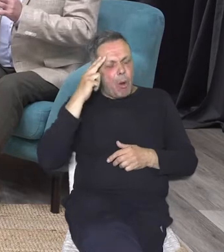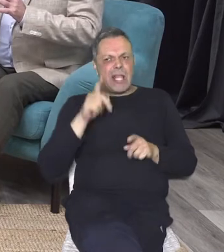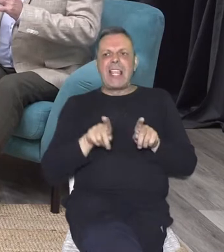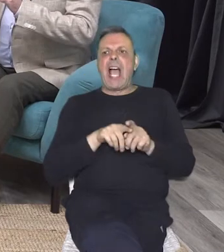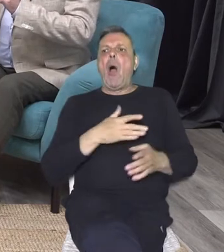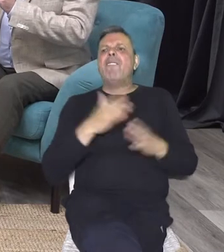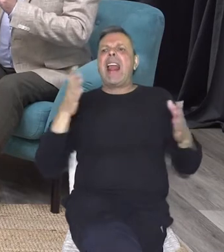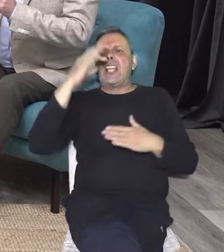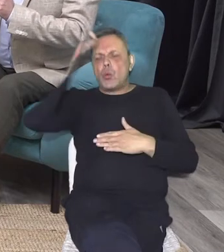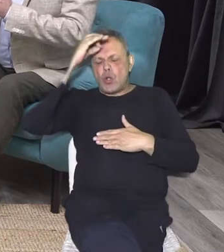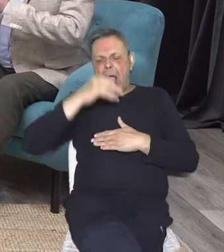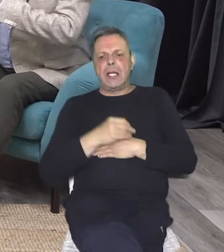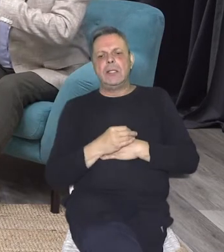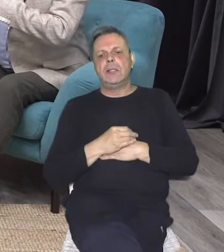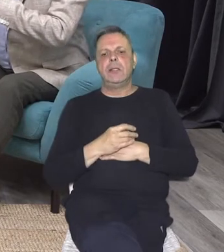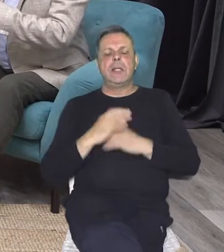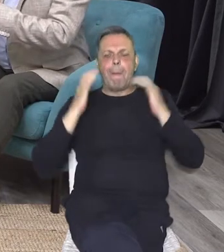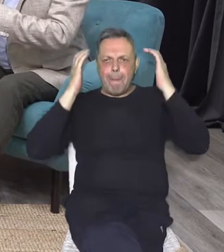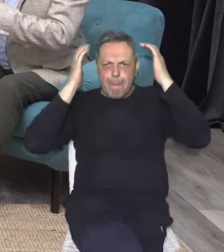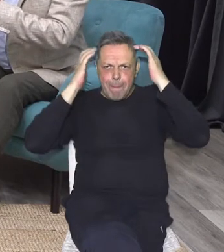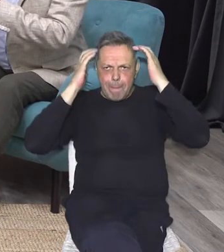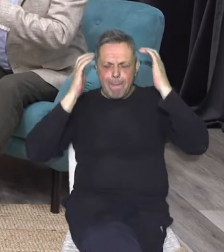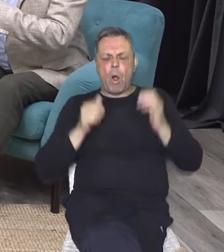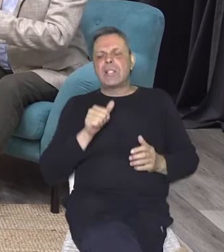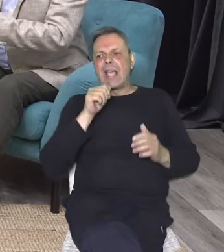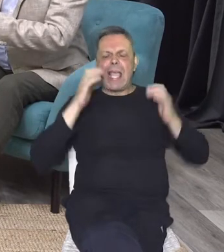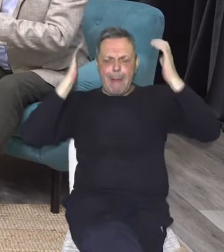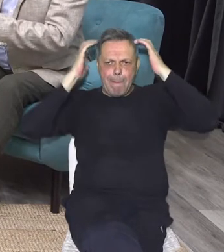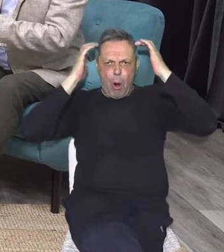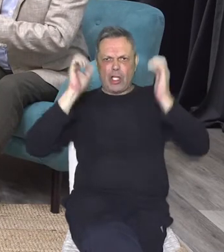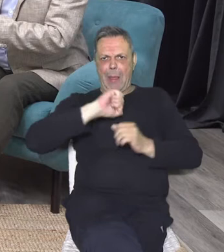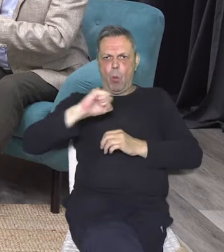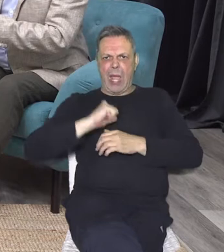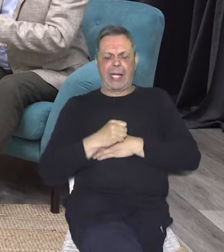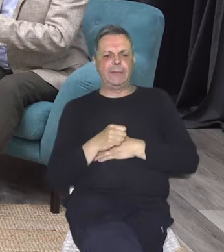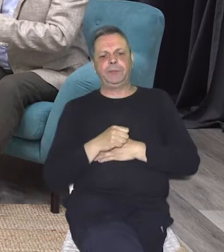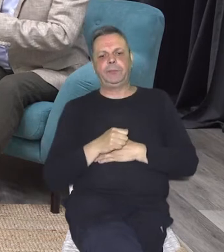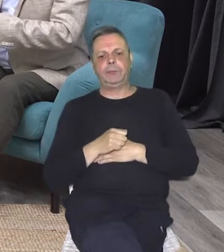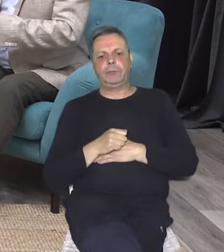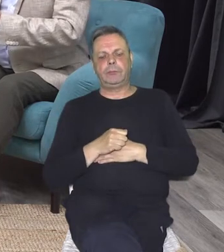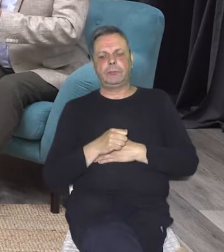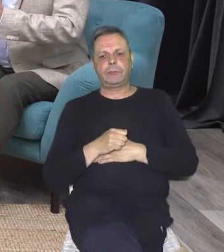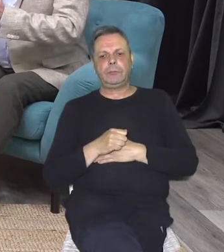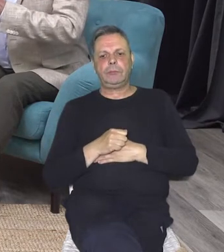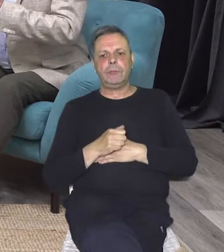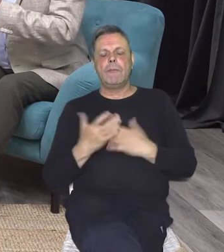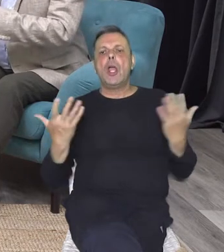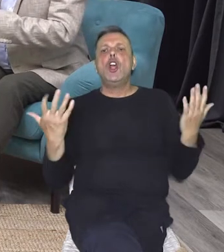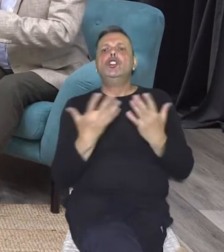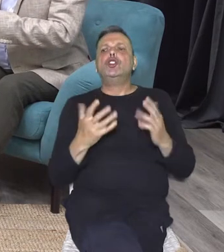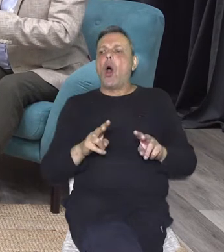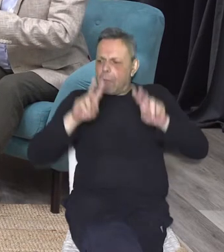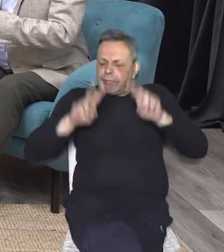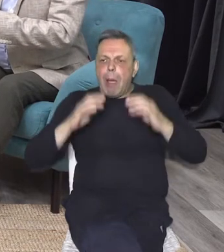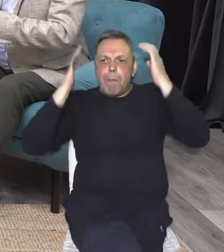prije svega kao veliki stručnjak za mozak, odnosno moždani udar, između ostaloga. Što je